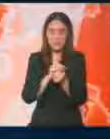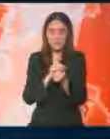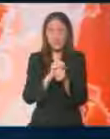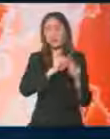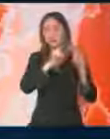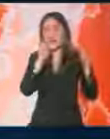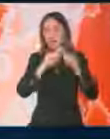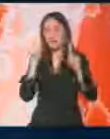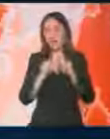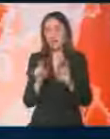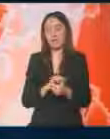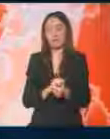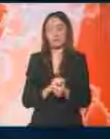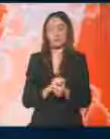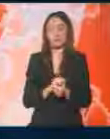razne